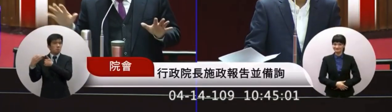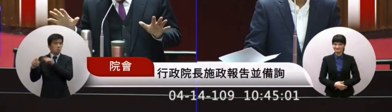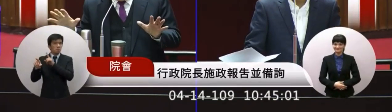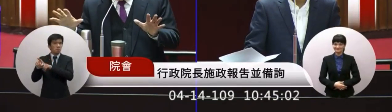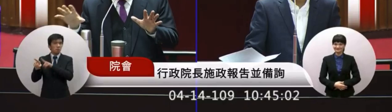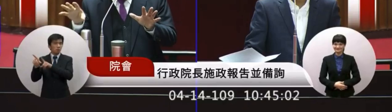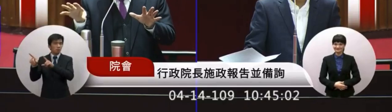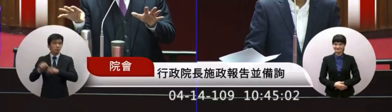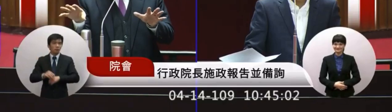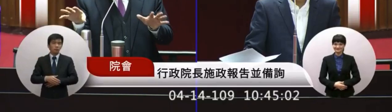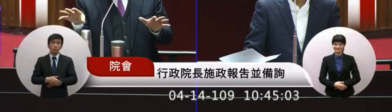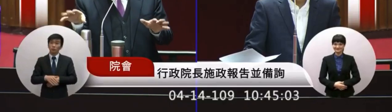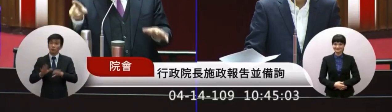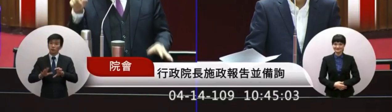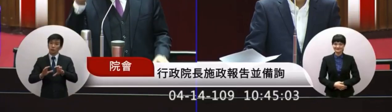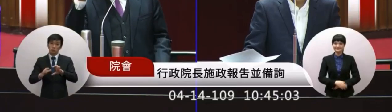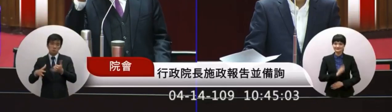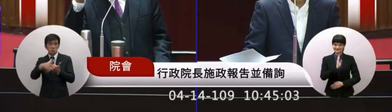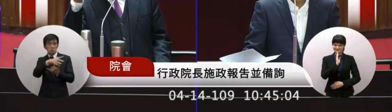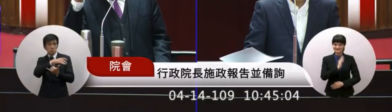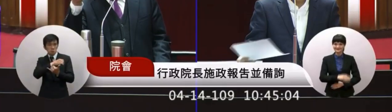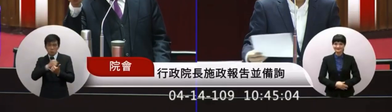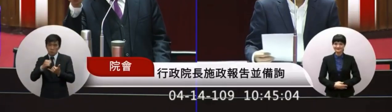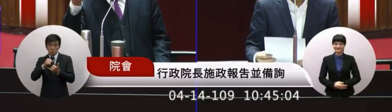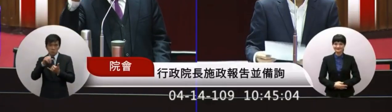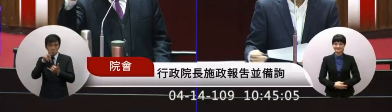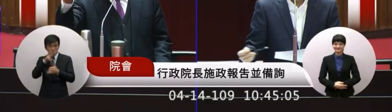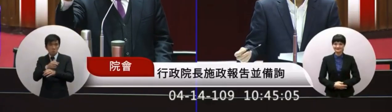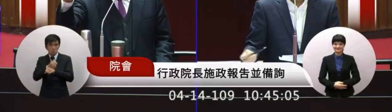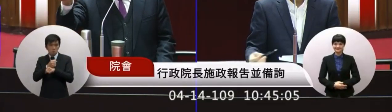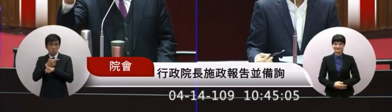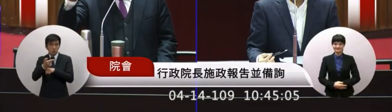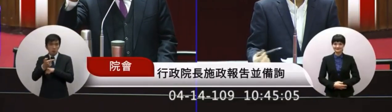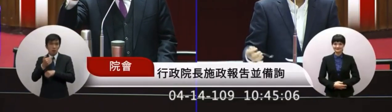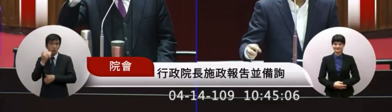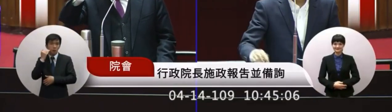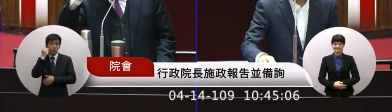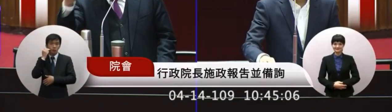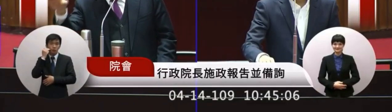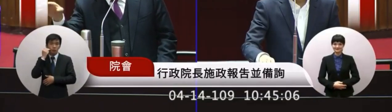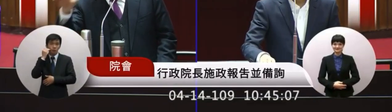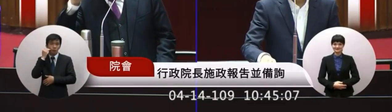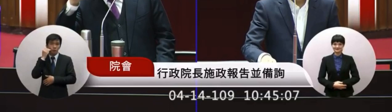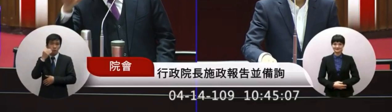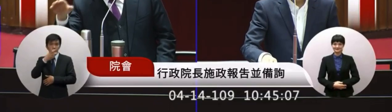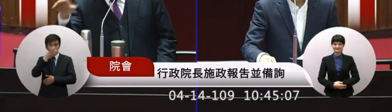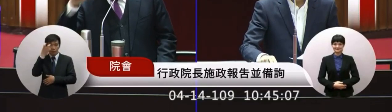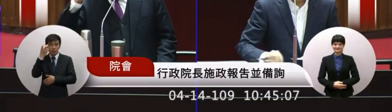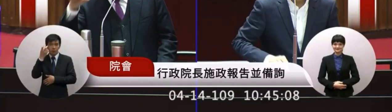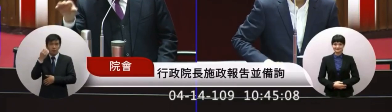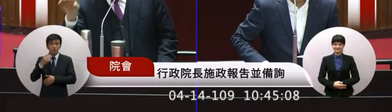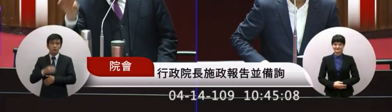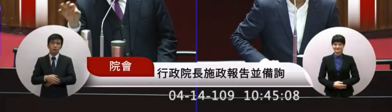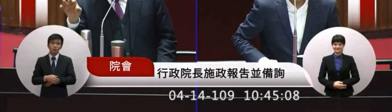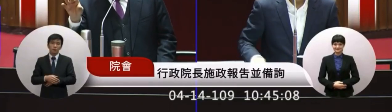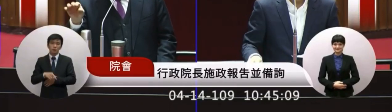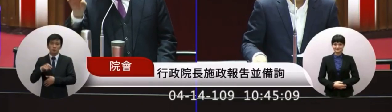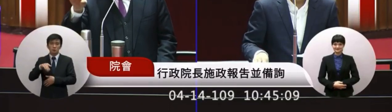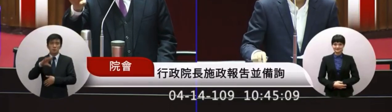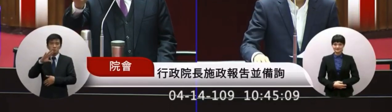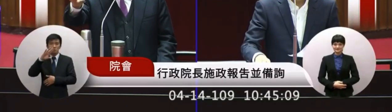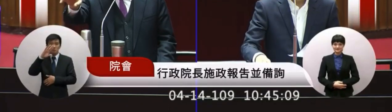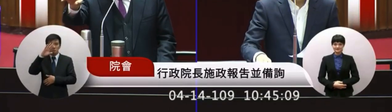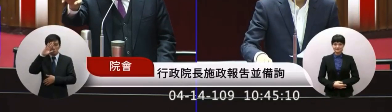在全国都注意在看，所以一看到说，这个好像一直数字